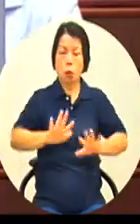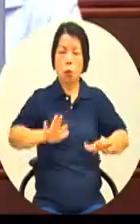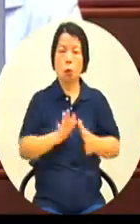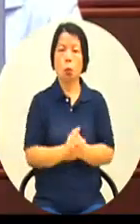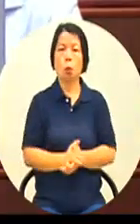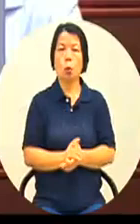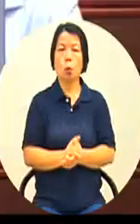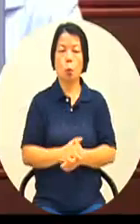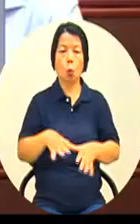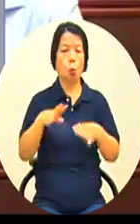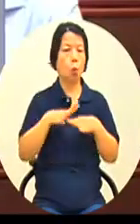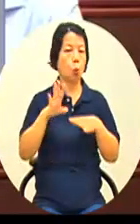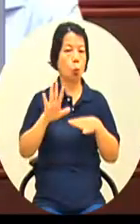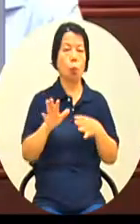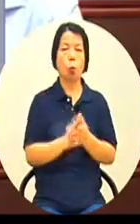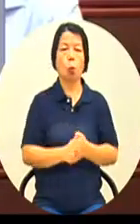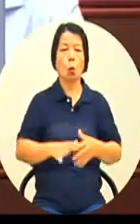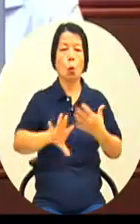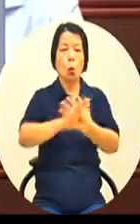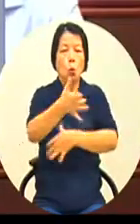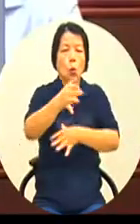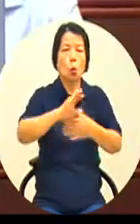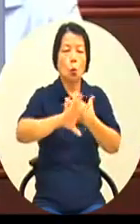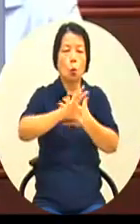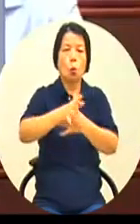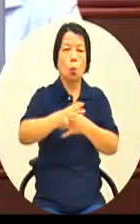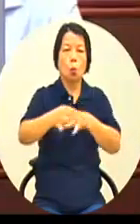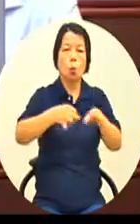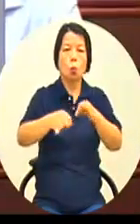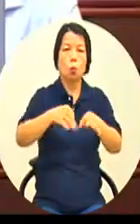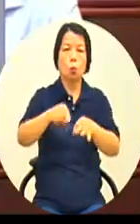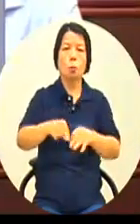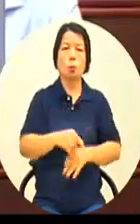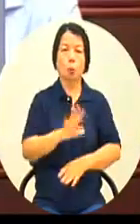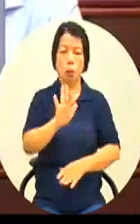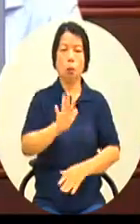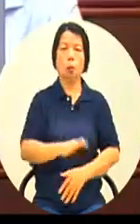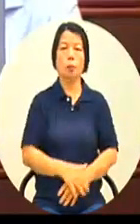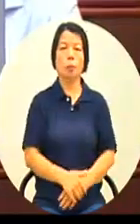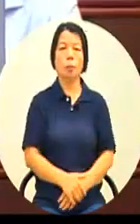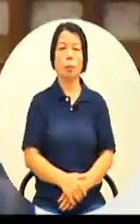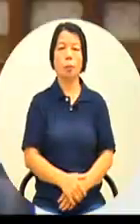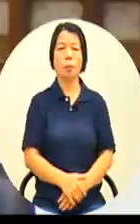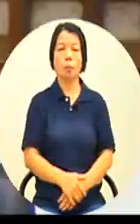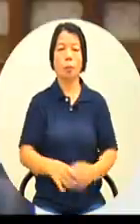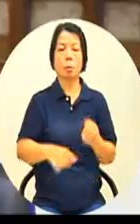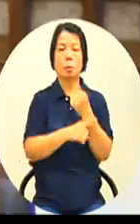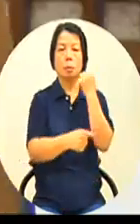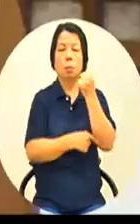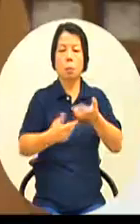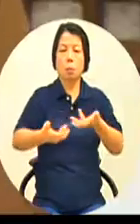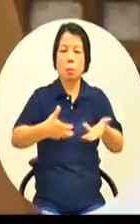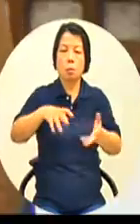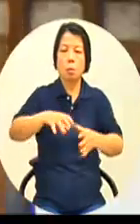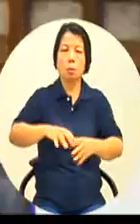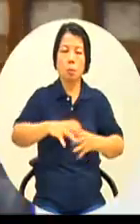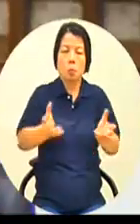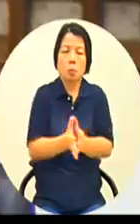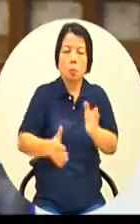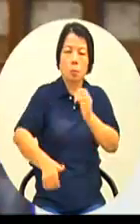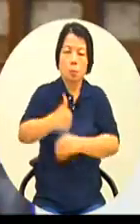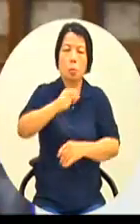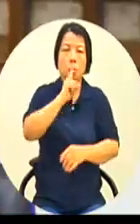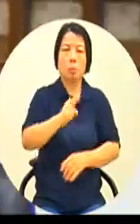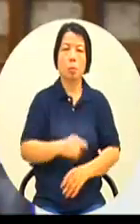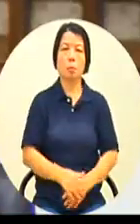个外商公司诶主管吼，离咱遮酒驾阁走倒去英国诶。 咱唔免讲，因服务部长讲安尼，迄、那个主席啊，